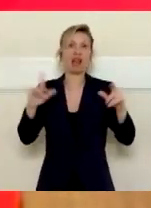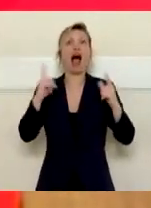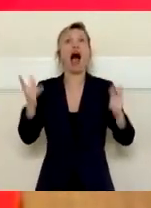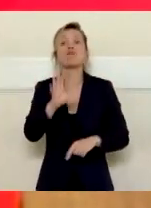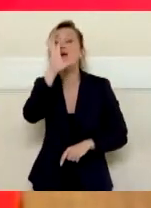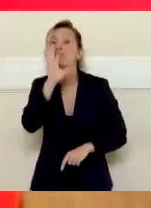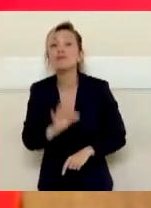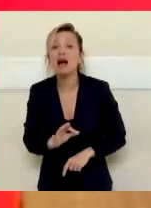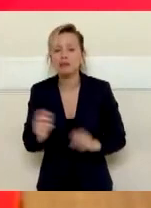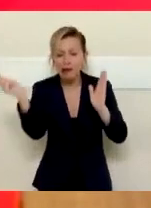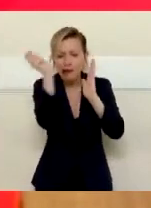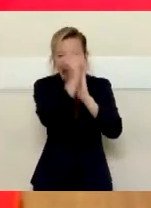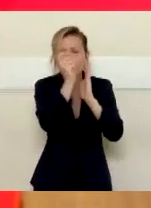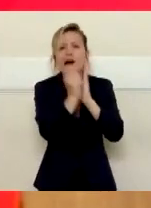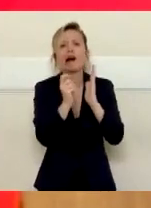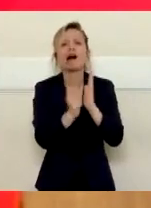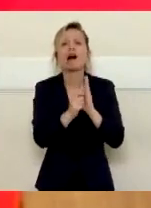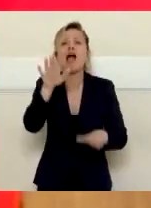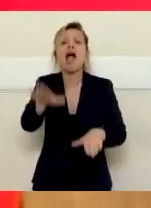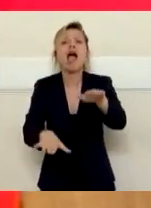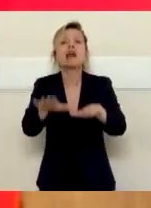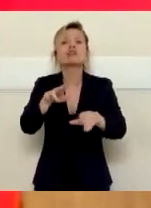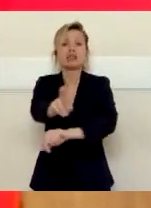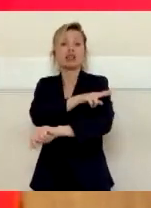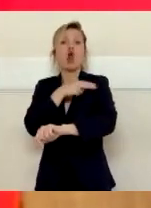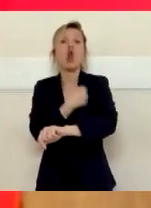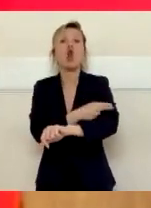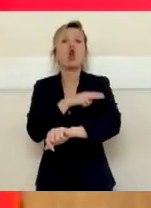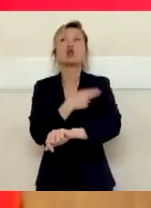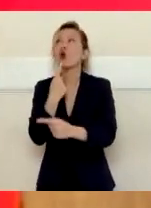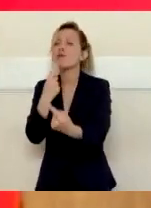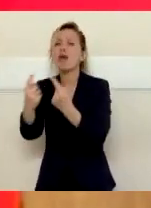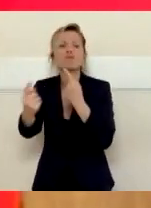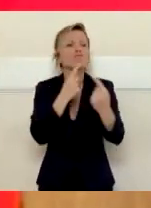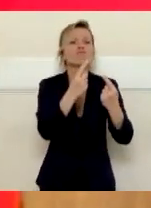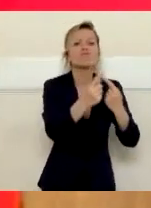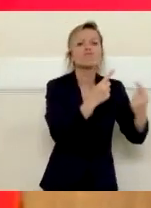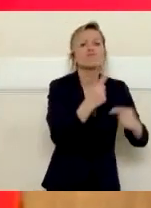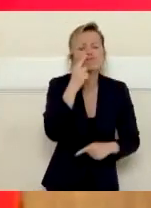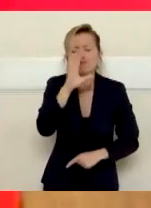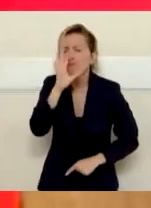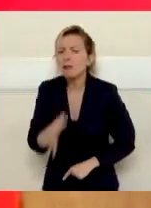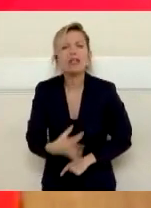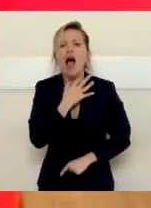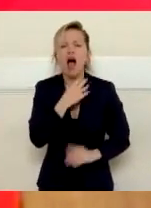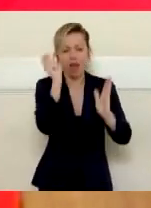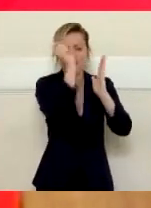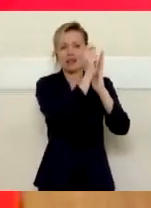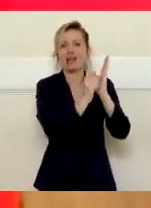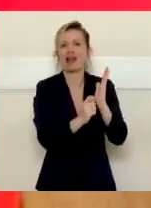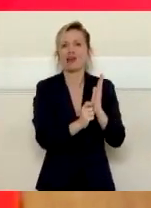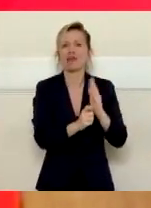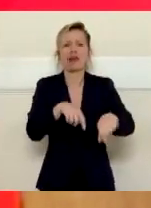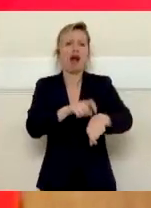τις προβλέψεις των οργανισμών του κάθε νοσοκομείου για το ποιο προσωπικό, ιατρικό και νοσηλευτικό πρέπει να υπάρχει. Και δεν υπάρχει. Είναι